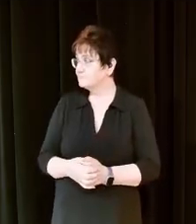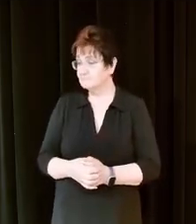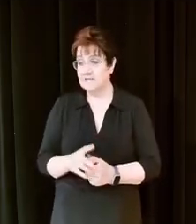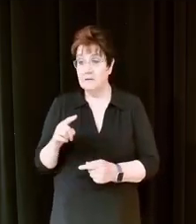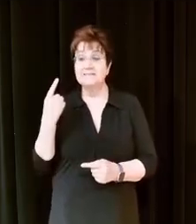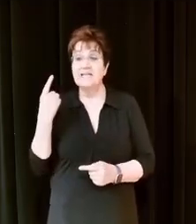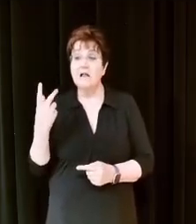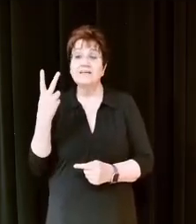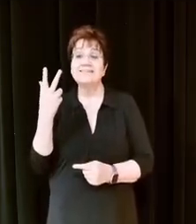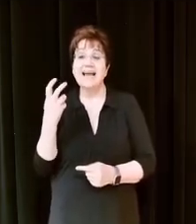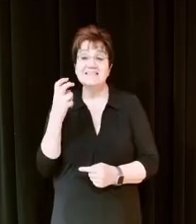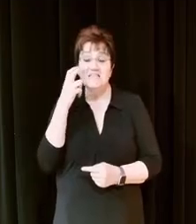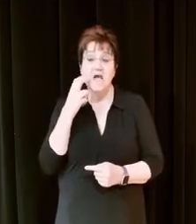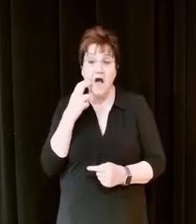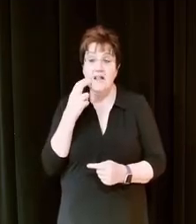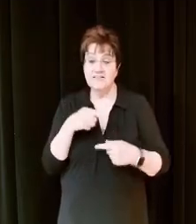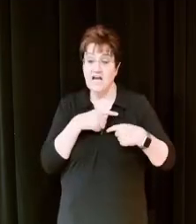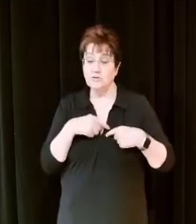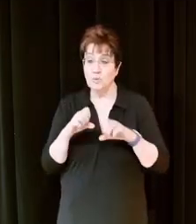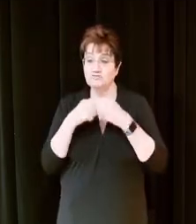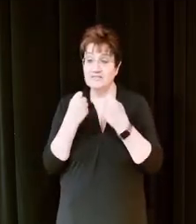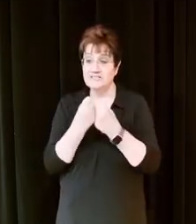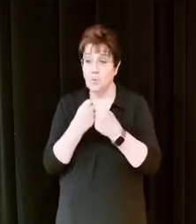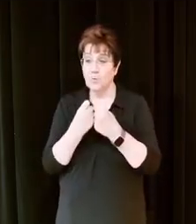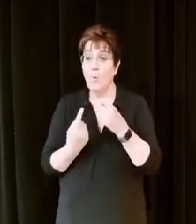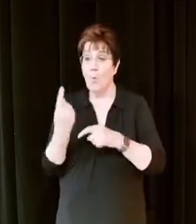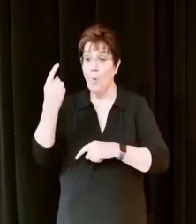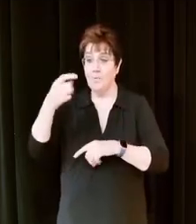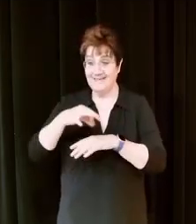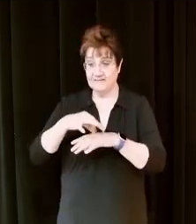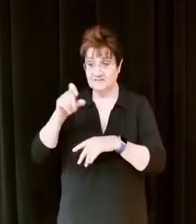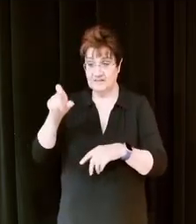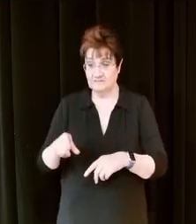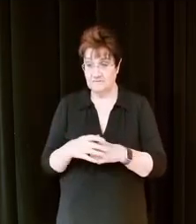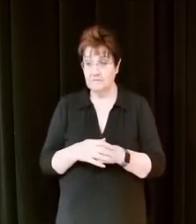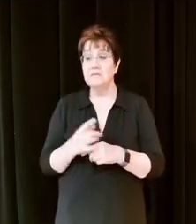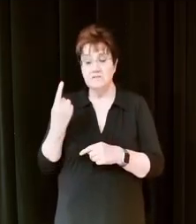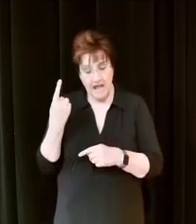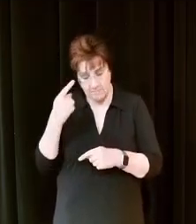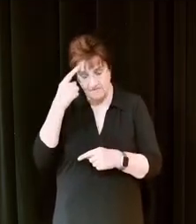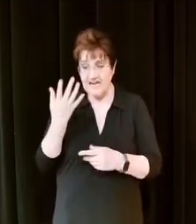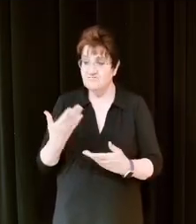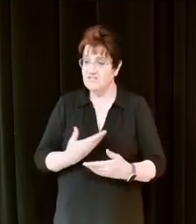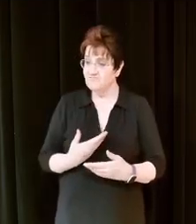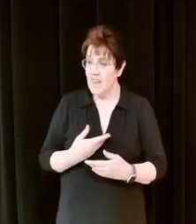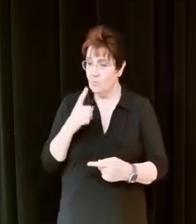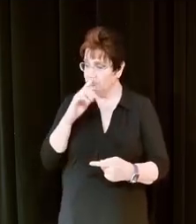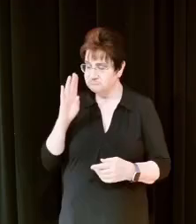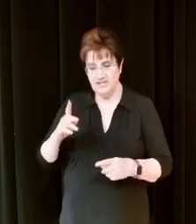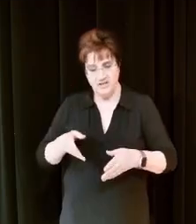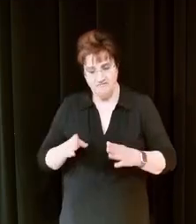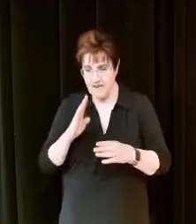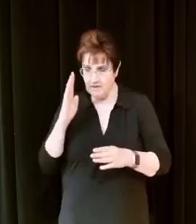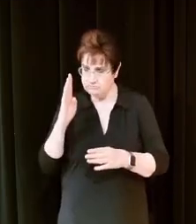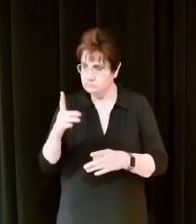Oberärztin mit 30 auf einer kardiologischen Station. Das wird man nicht von selber mit 30. Also die weiß, was sie will, die weiß, wo sie hingeht und die kann